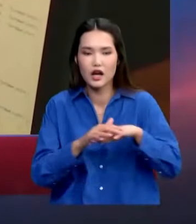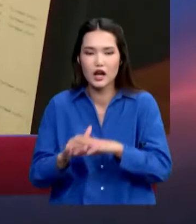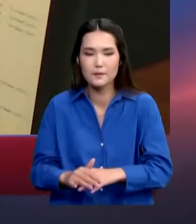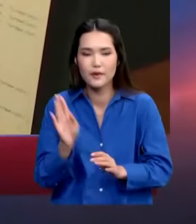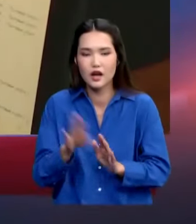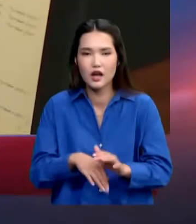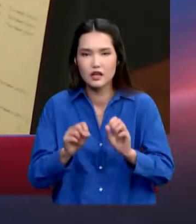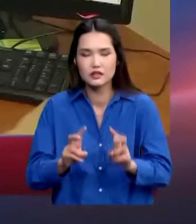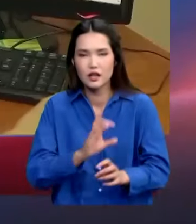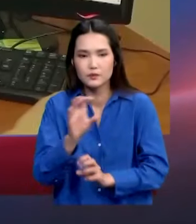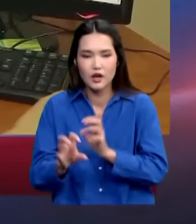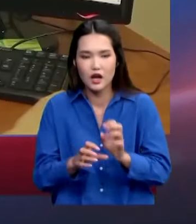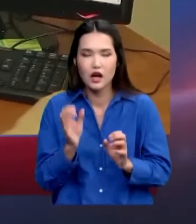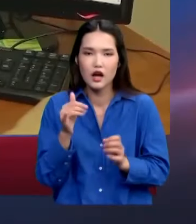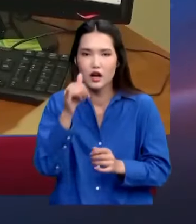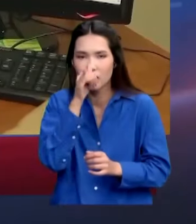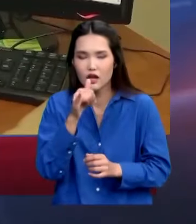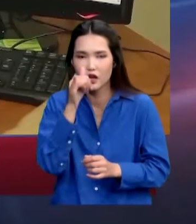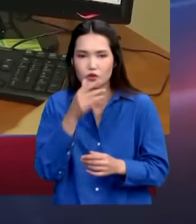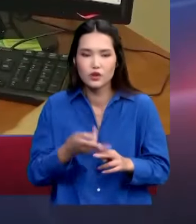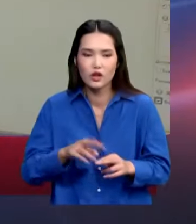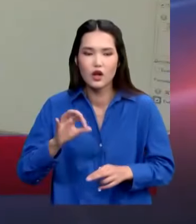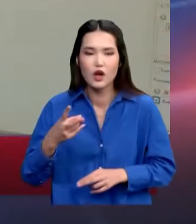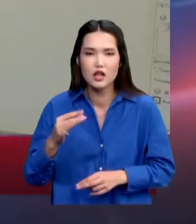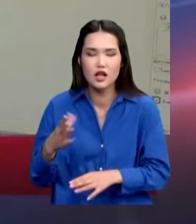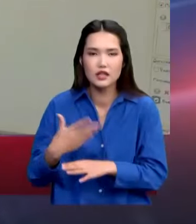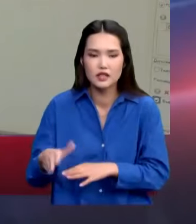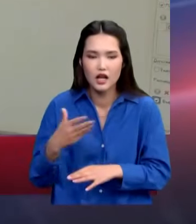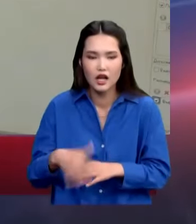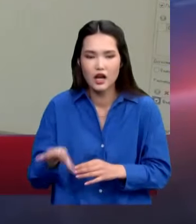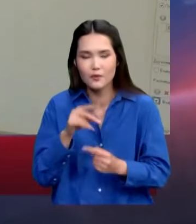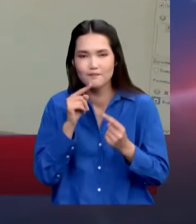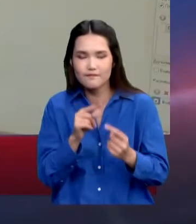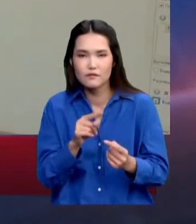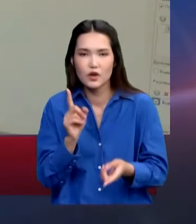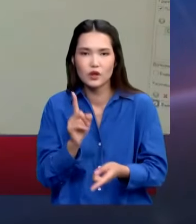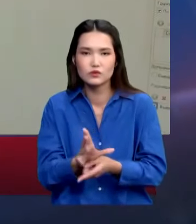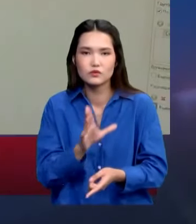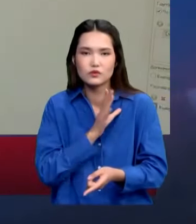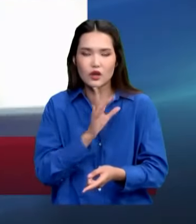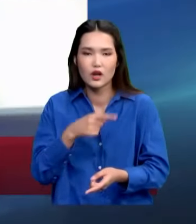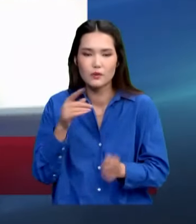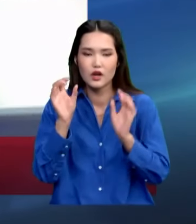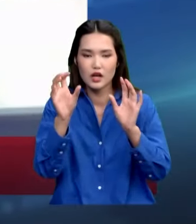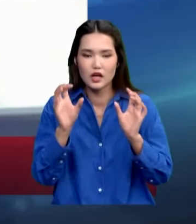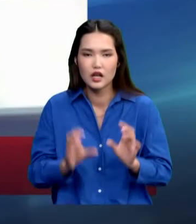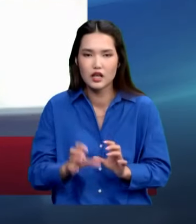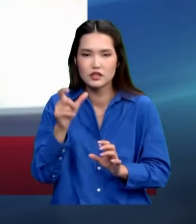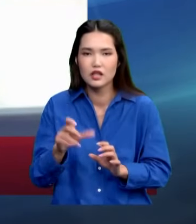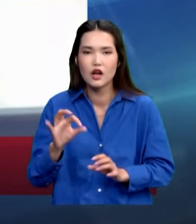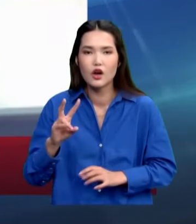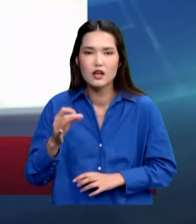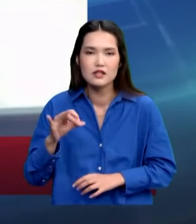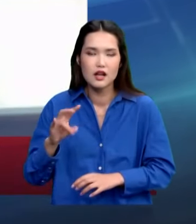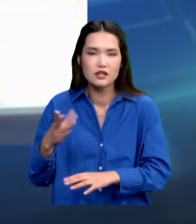қауіпсіздігін қамтамасыз ете алмай отырғанда онлайн кредиттерге мораторий жариялау керек, дейді заңгерлер. Онлайн